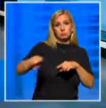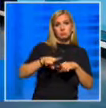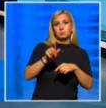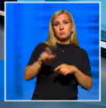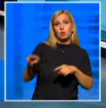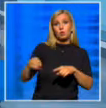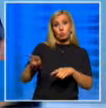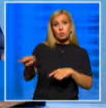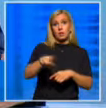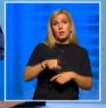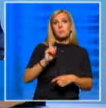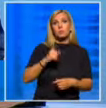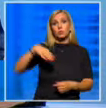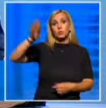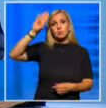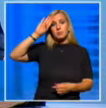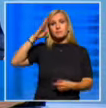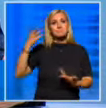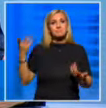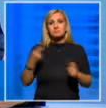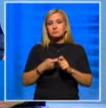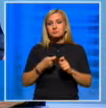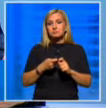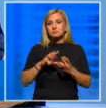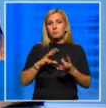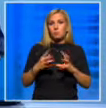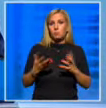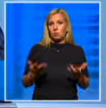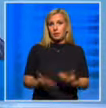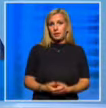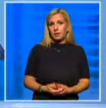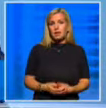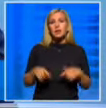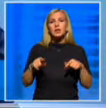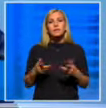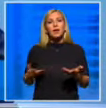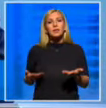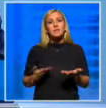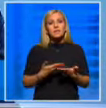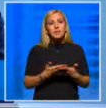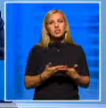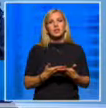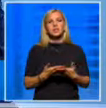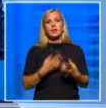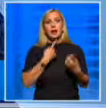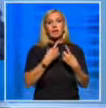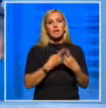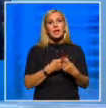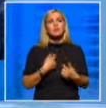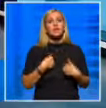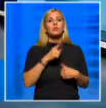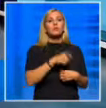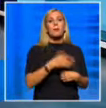които могат да ги изпълнят. Така се прави политика в демократичните държави. Това да влезеш в разговора, като кажеш, ето това